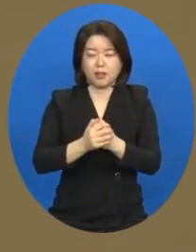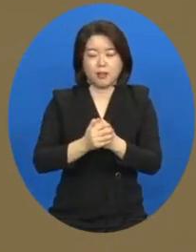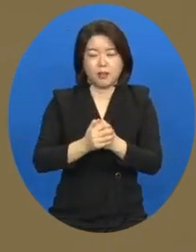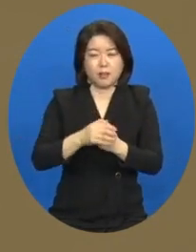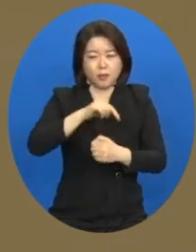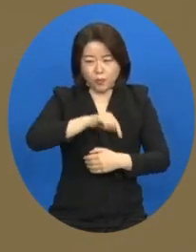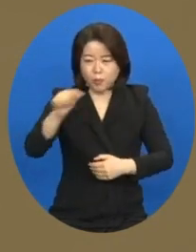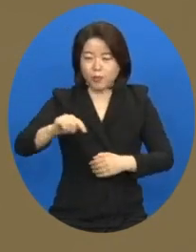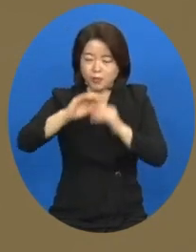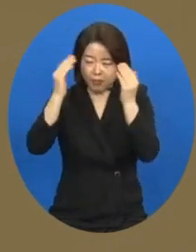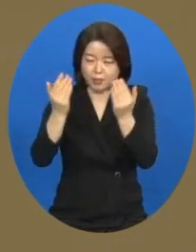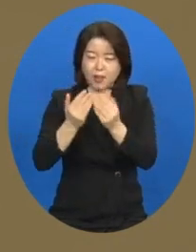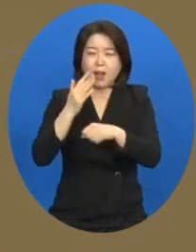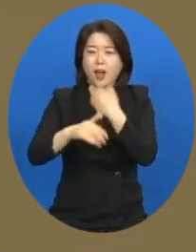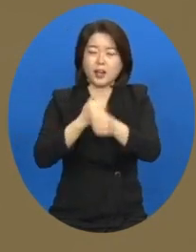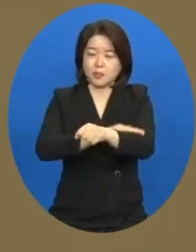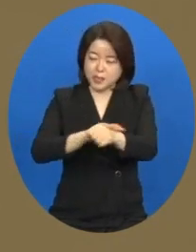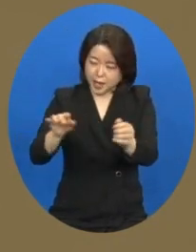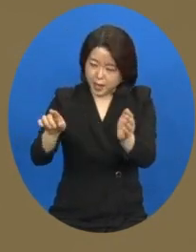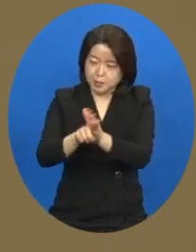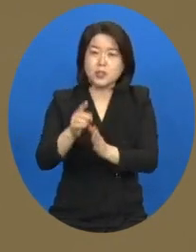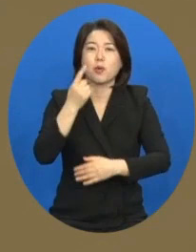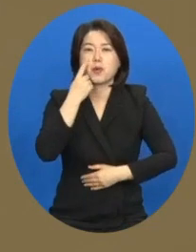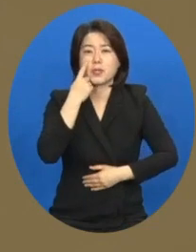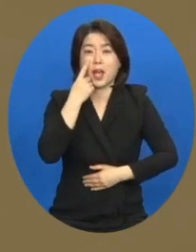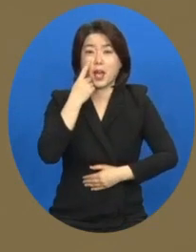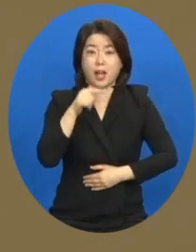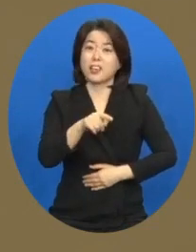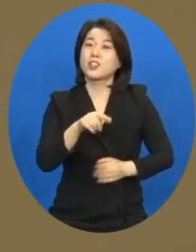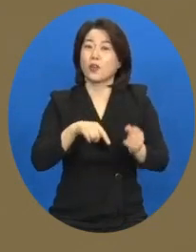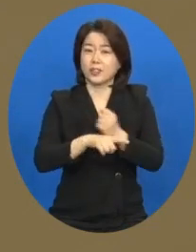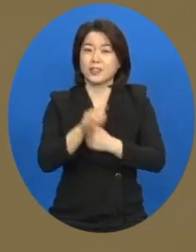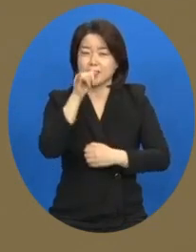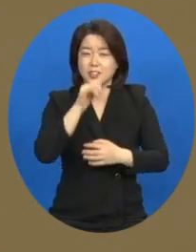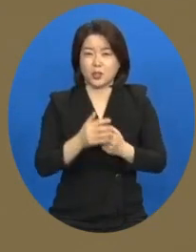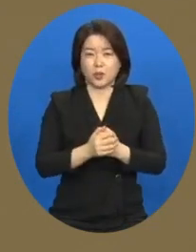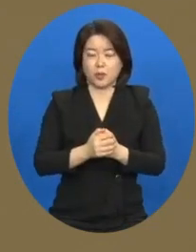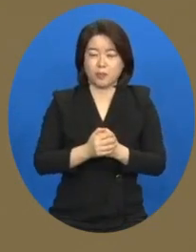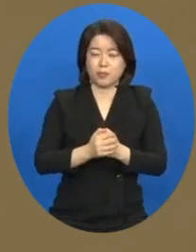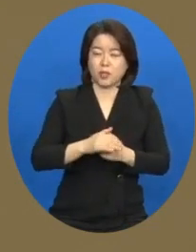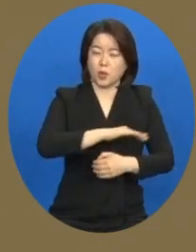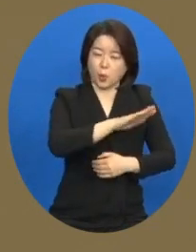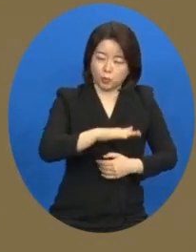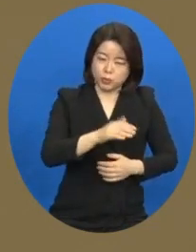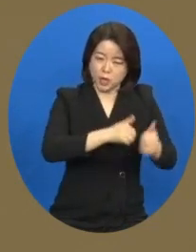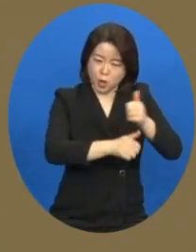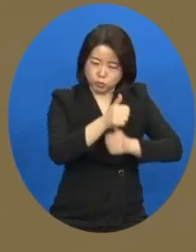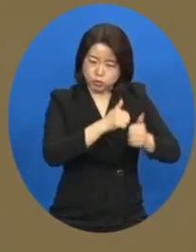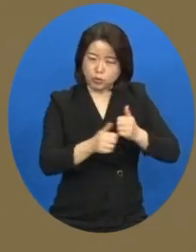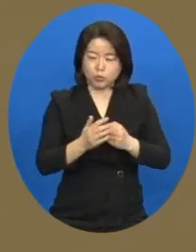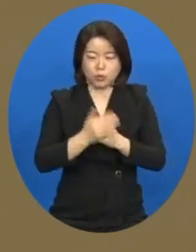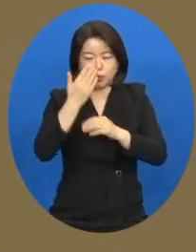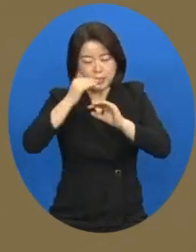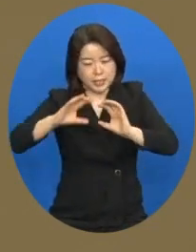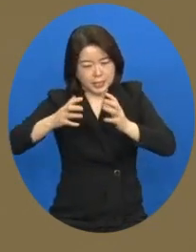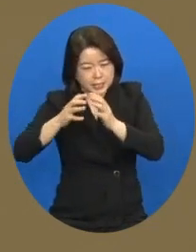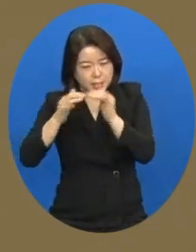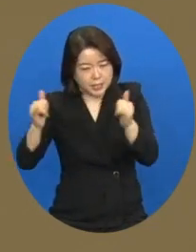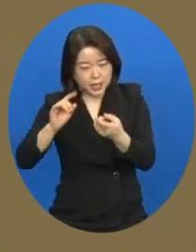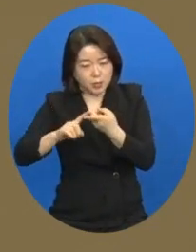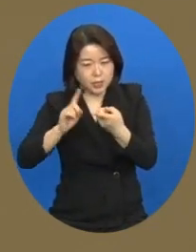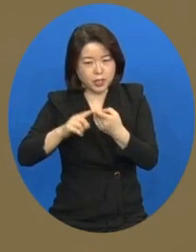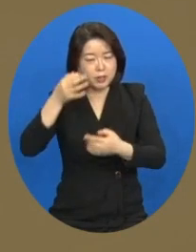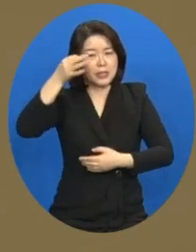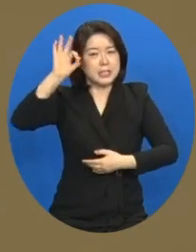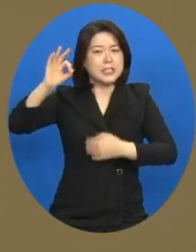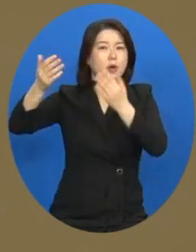믿어보자는 거예요. 요단 동쪽의 세 지파도 우리 후손들도 다 이스라엘 동족이라는 것을